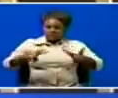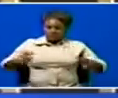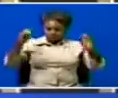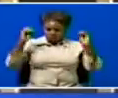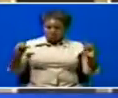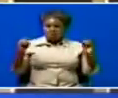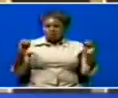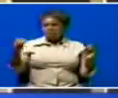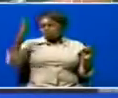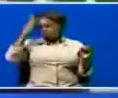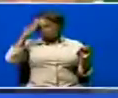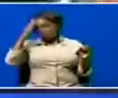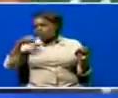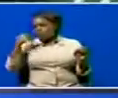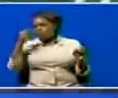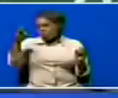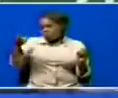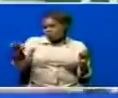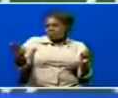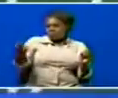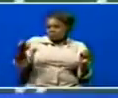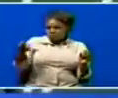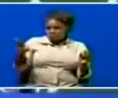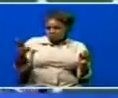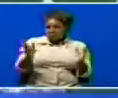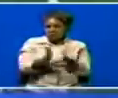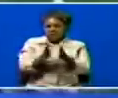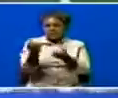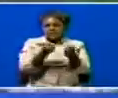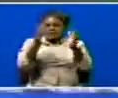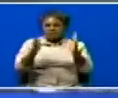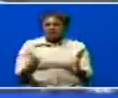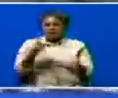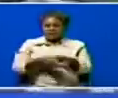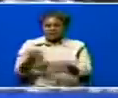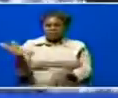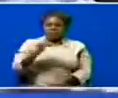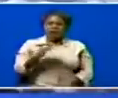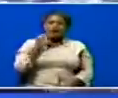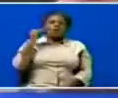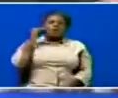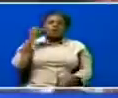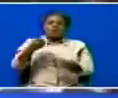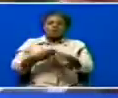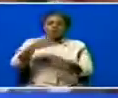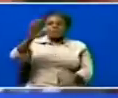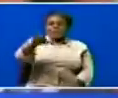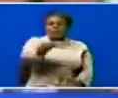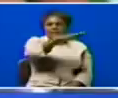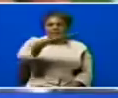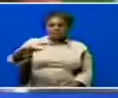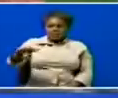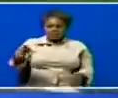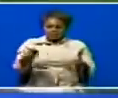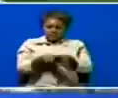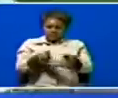uliofanywa kubaini kina nani walifyatuliwa risasi yeye na dereva wake alipokuwa kirejea kwake kutoka majengo ya bunge.